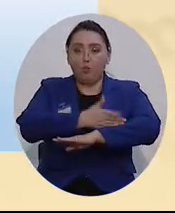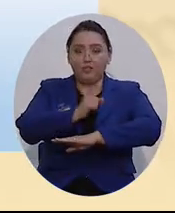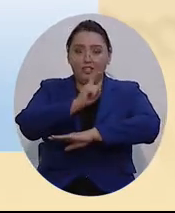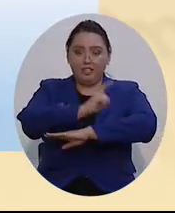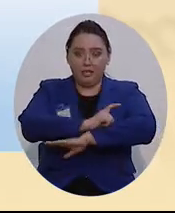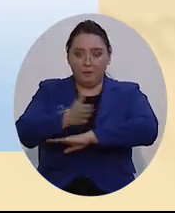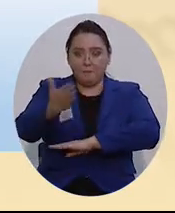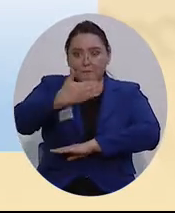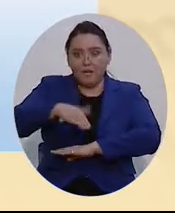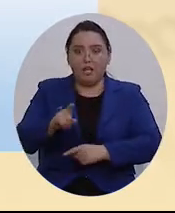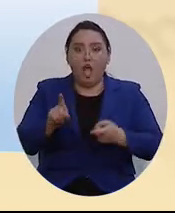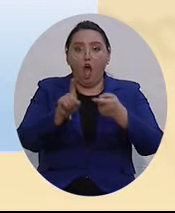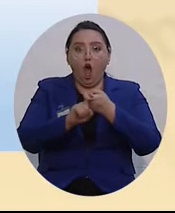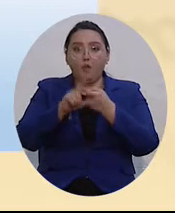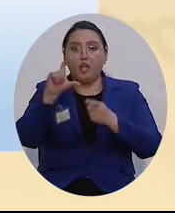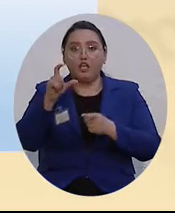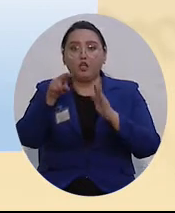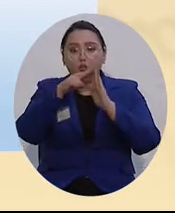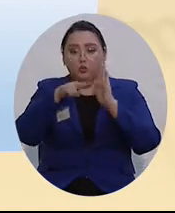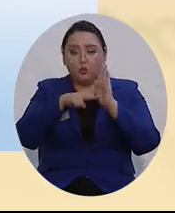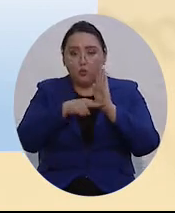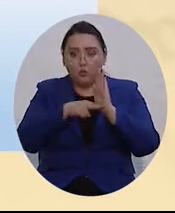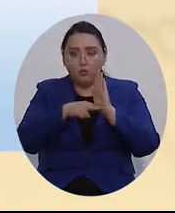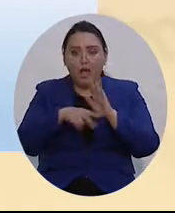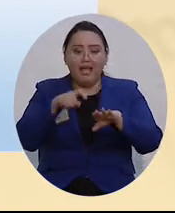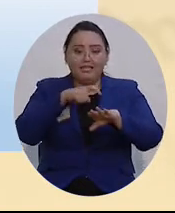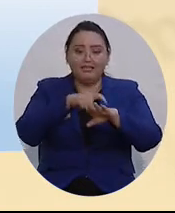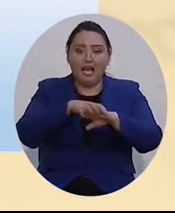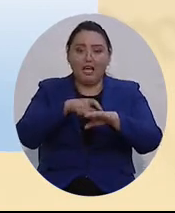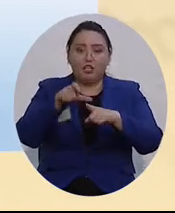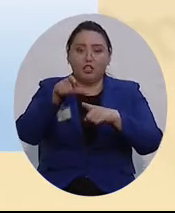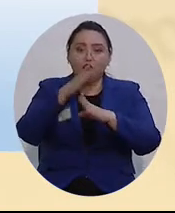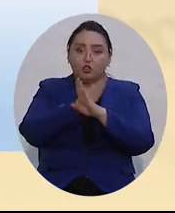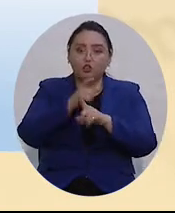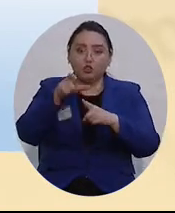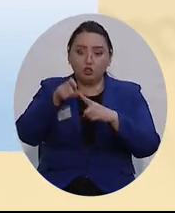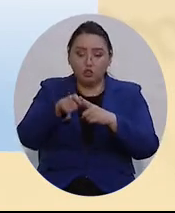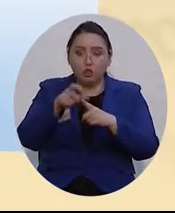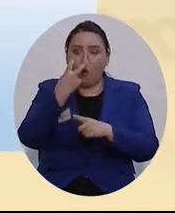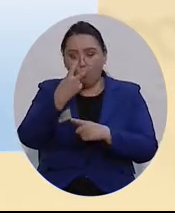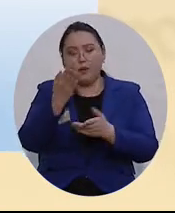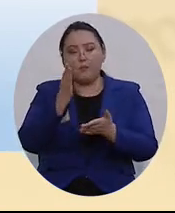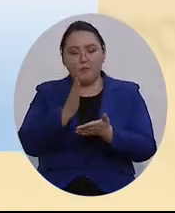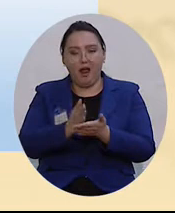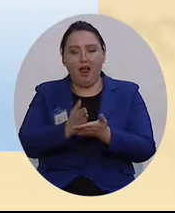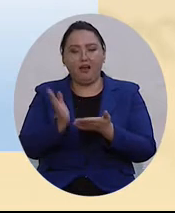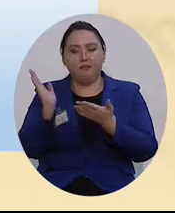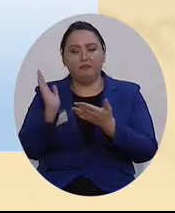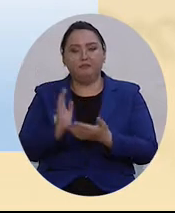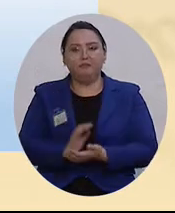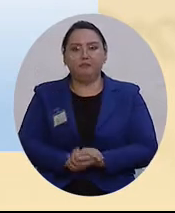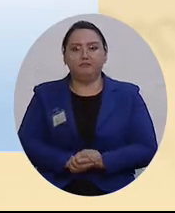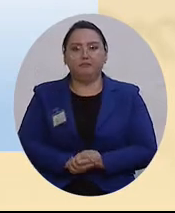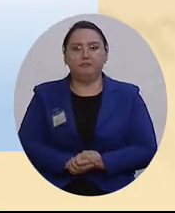холбоо хэшгийн дүрм үдсэн. За мөн цагаар төгсөх нөхцөлийг зөв хуйлгах тухай хичээл үдсэн учраас болё гэдэг үг маань холбоо